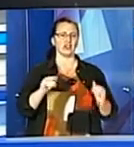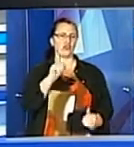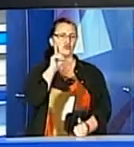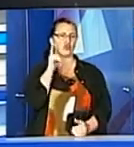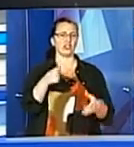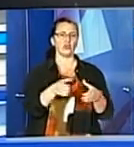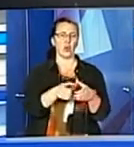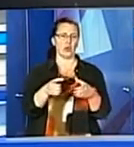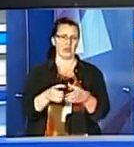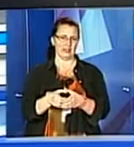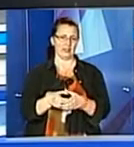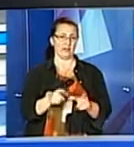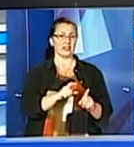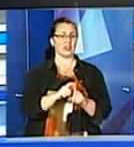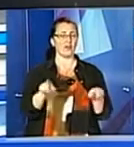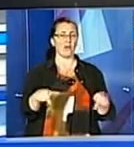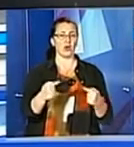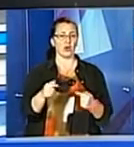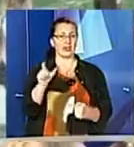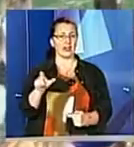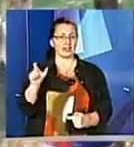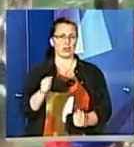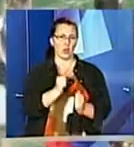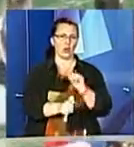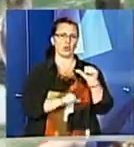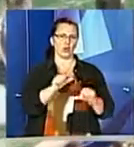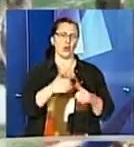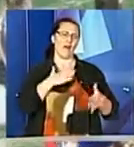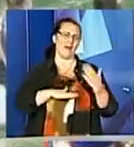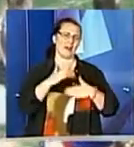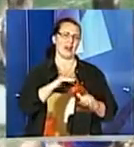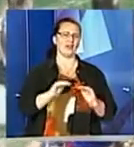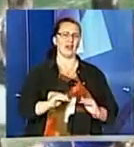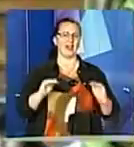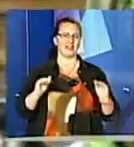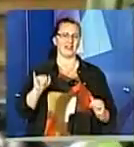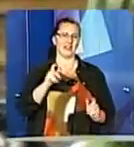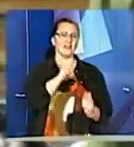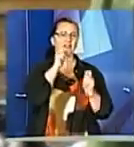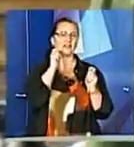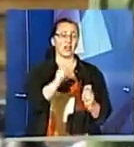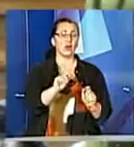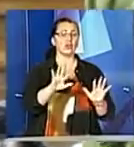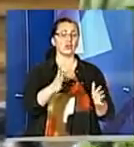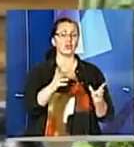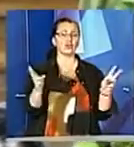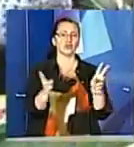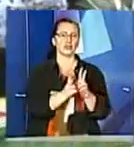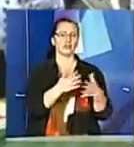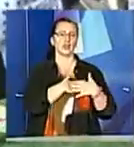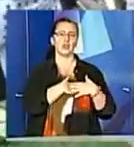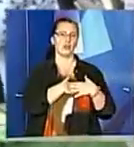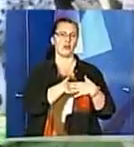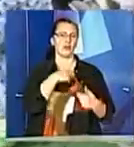юнацьких колективів. За словами організаторів, він щороку тішить маленьких відвідувачів та дарує їм нагоду зустрітися з